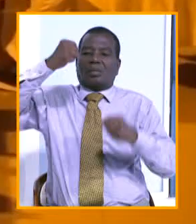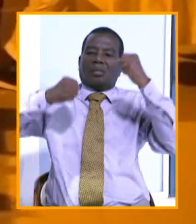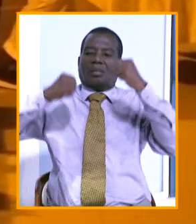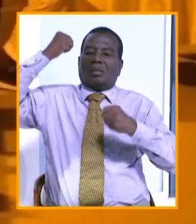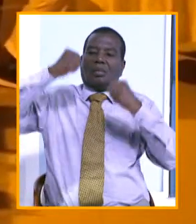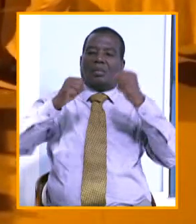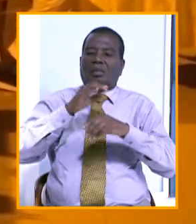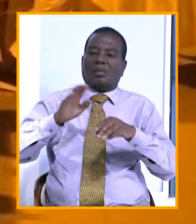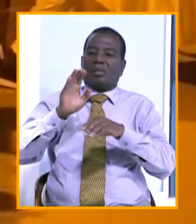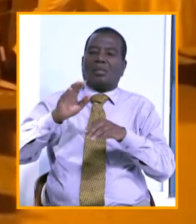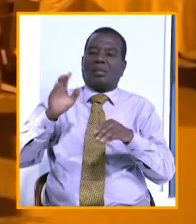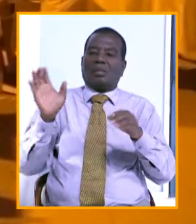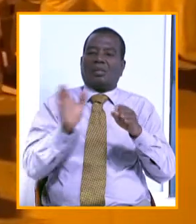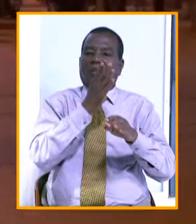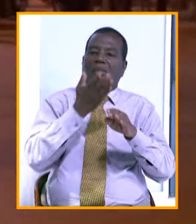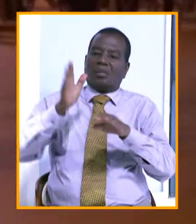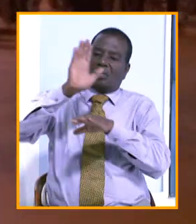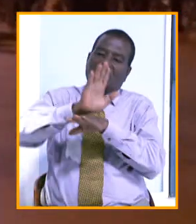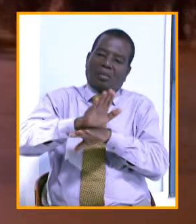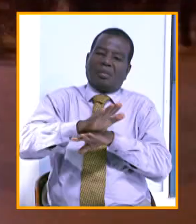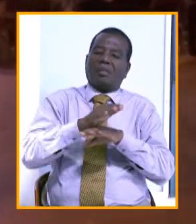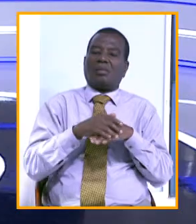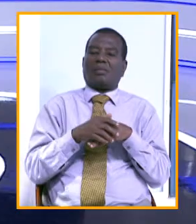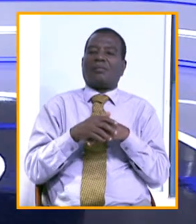et une soirée gala de récompense.